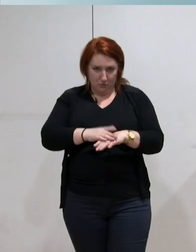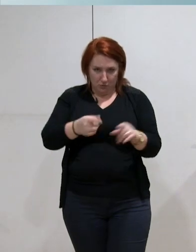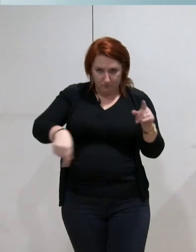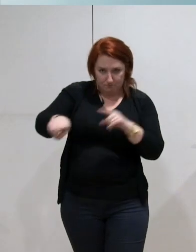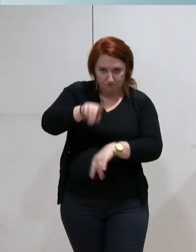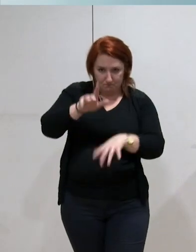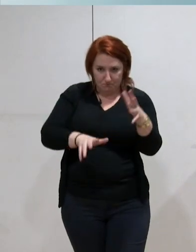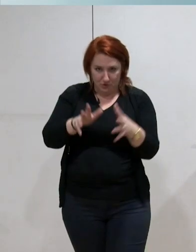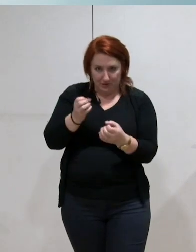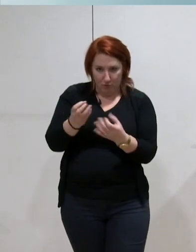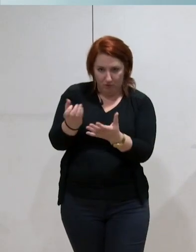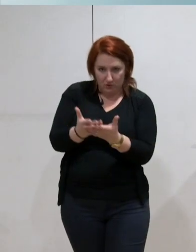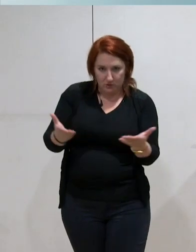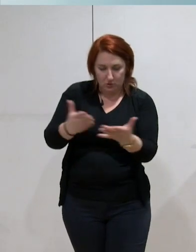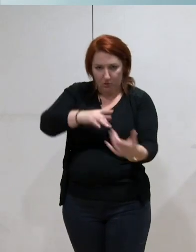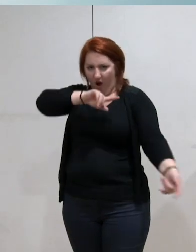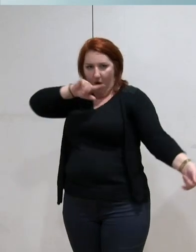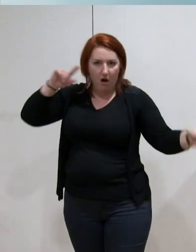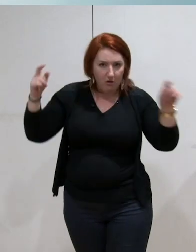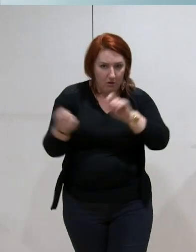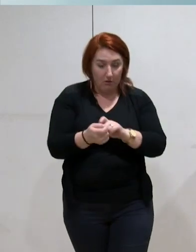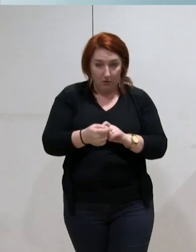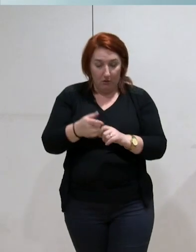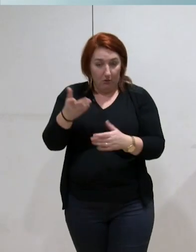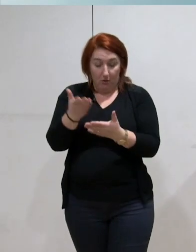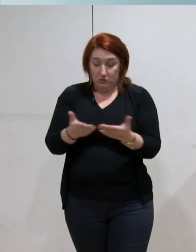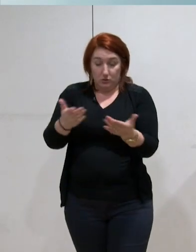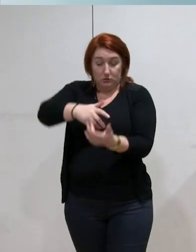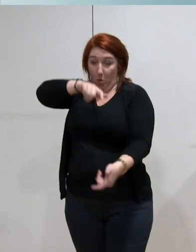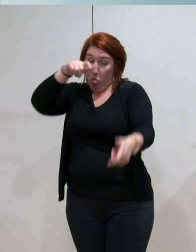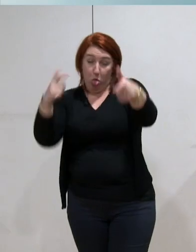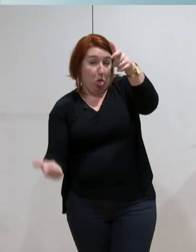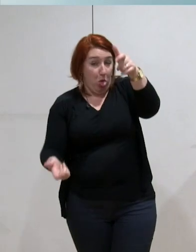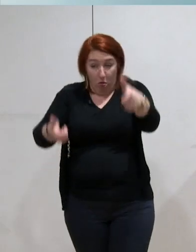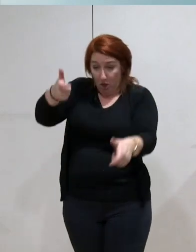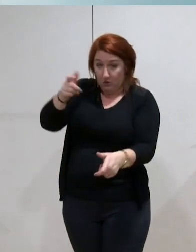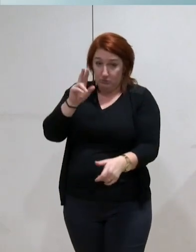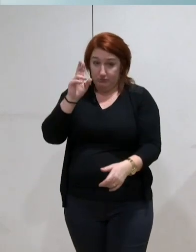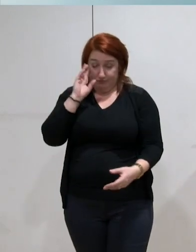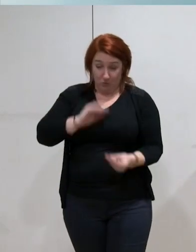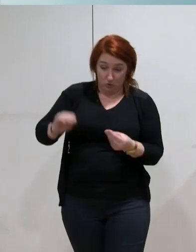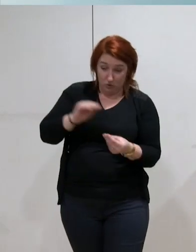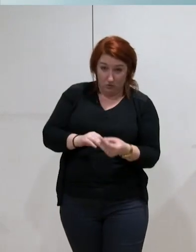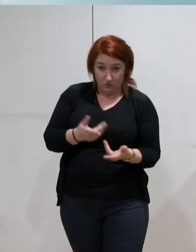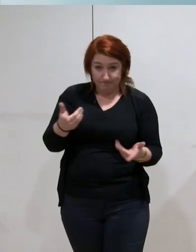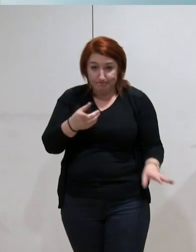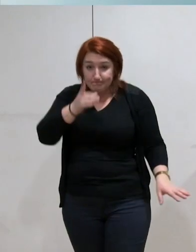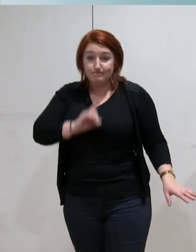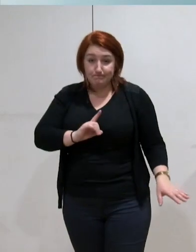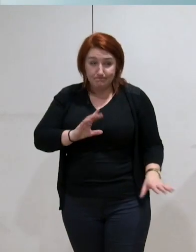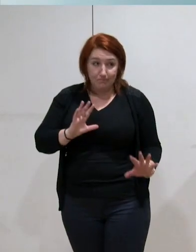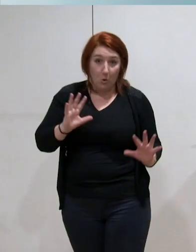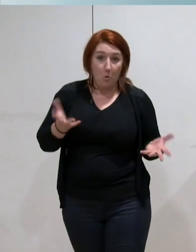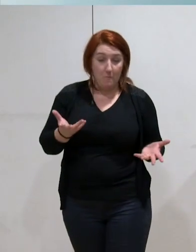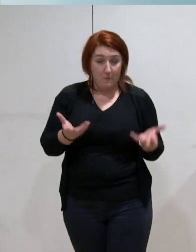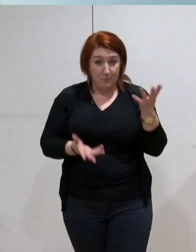structures avec des reculs très très significatif dont on se demande comment elles vont pouvoir l'encaisser et donc pour ces